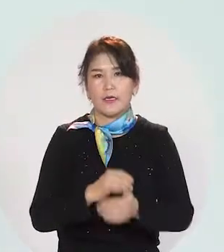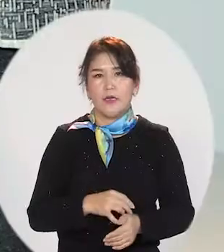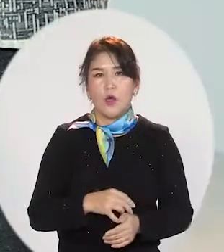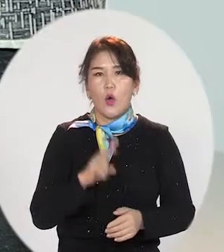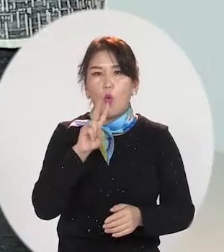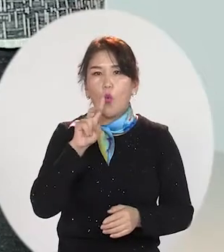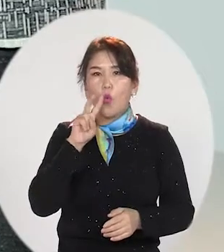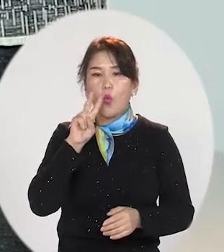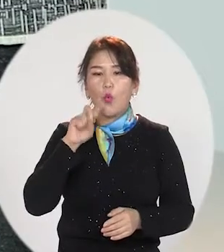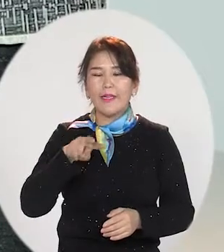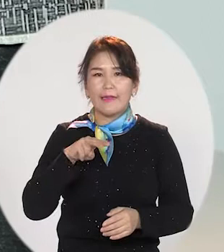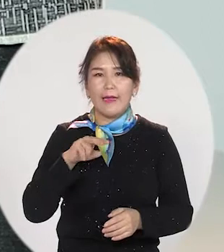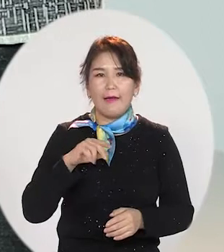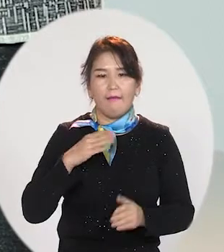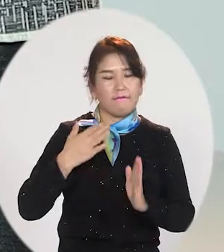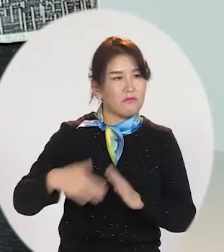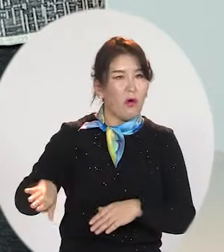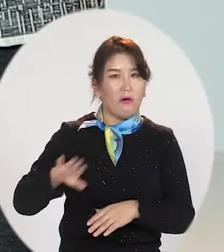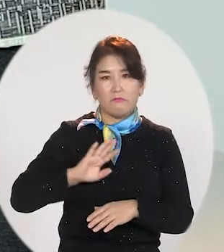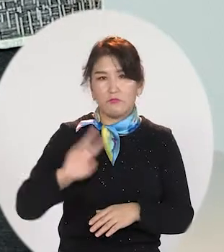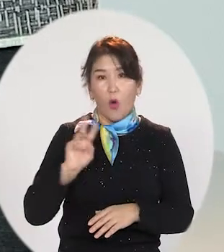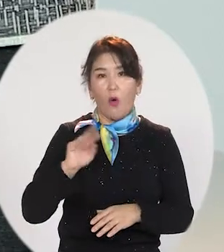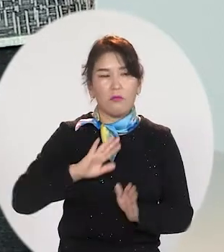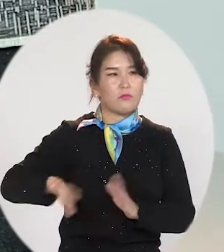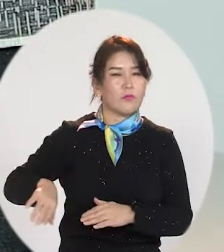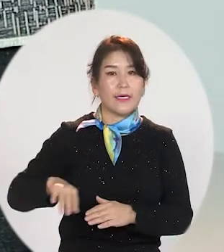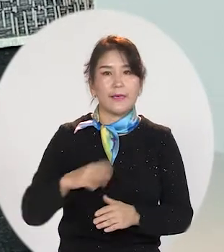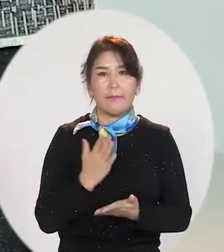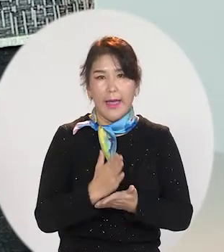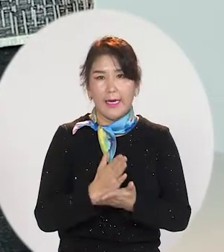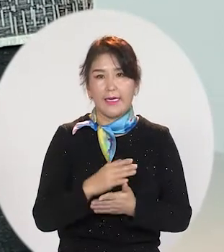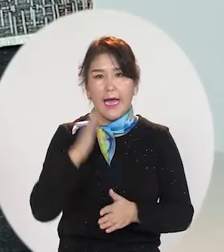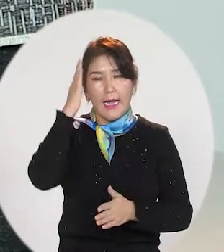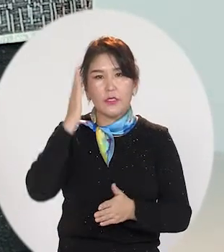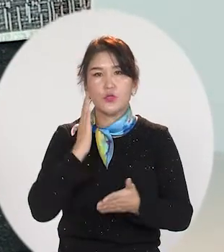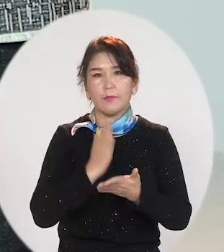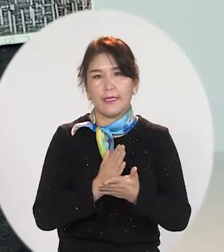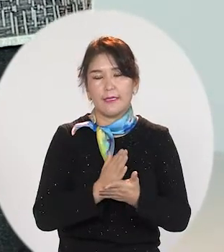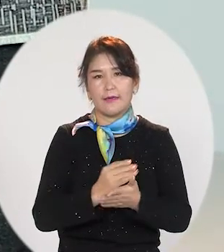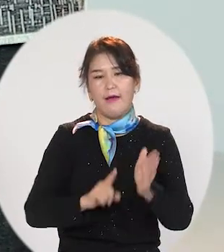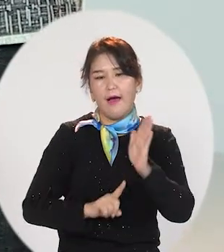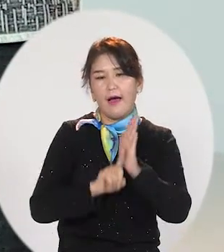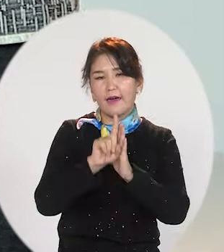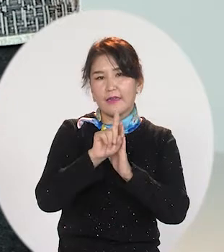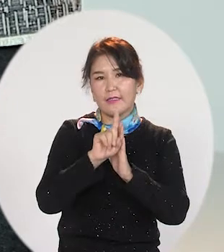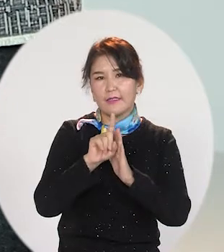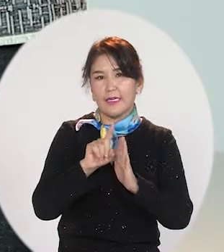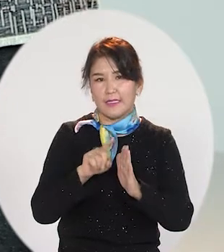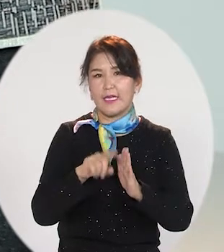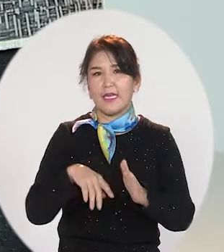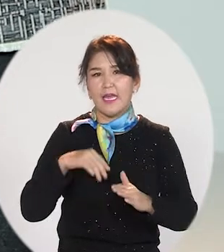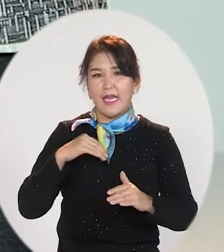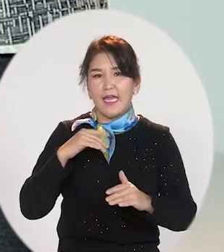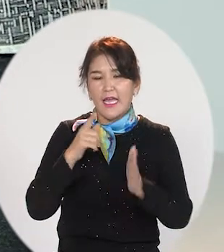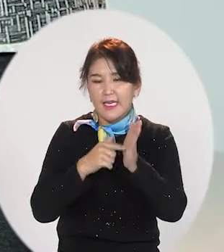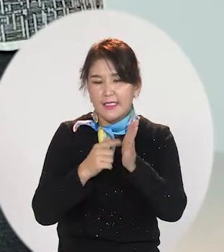хайрах эцэг эхчүүд гэж байдаг. Үл хайхардаг эцэг эхчүүд гэж ямар яг эцэг эхчүүдийг хэлээд байна гэхээр анхан шатны хэрэгцээ бол хоол хүнс,